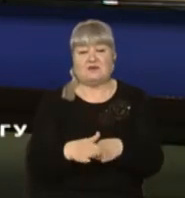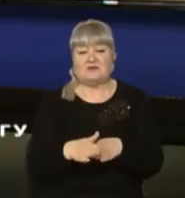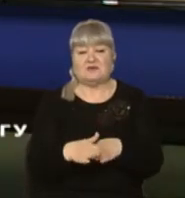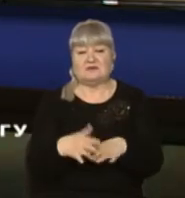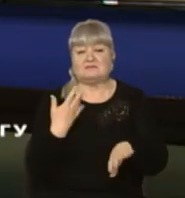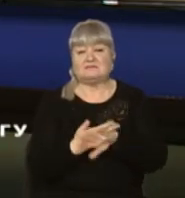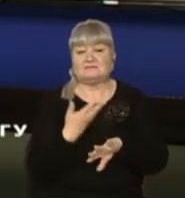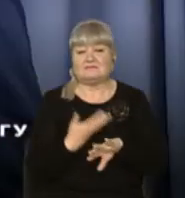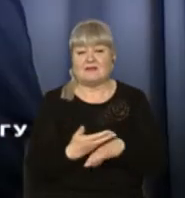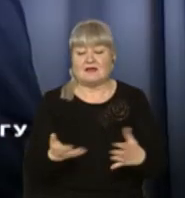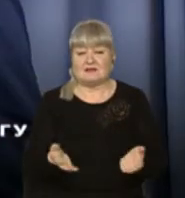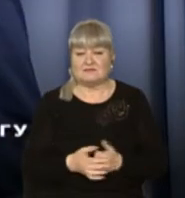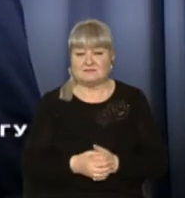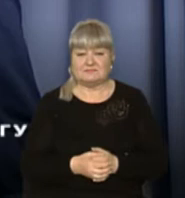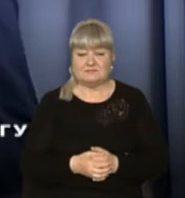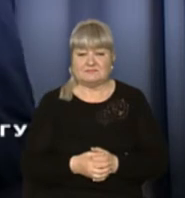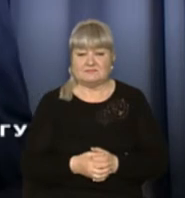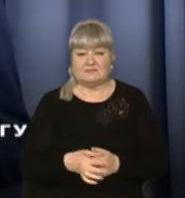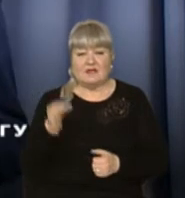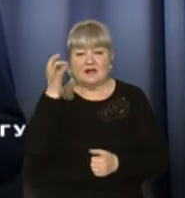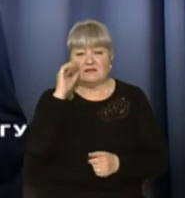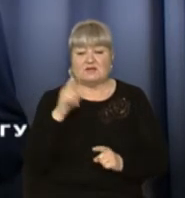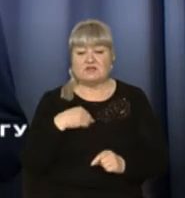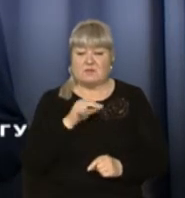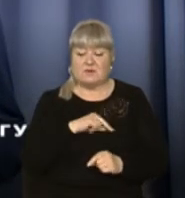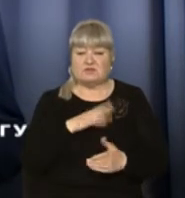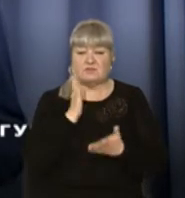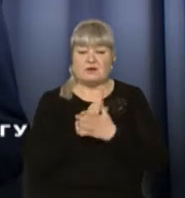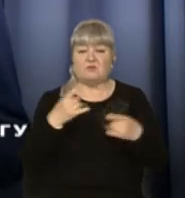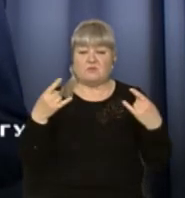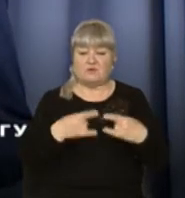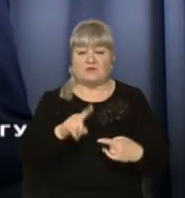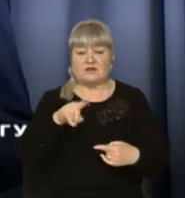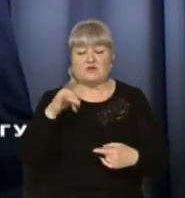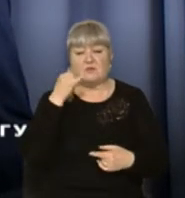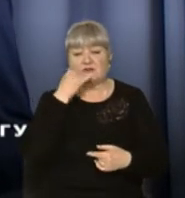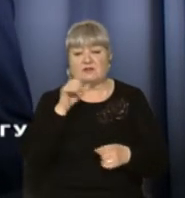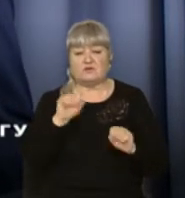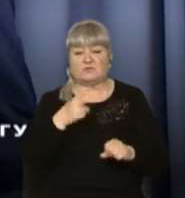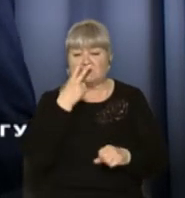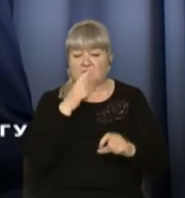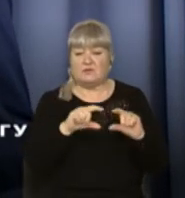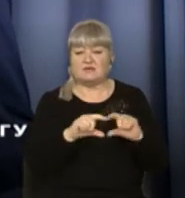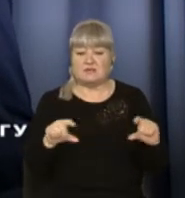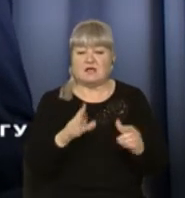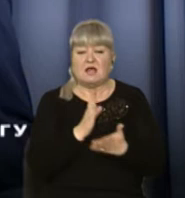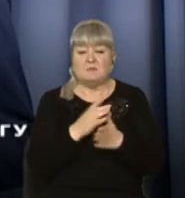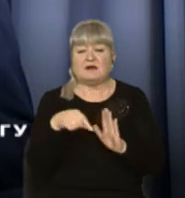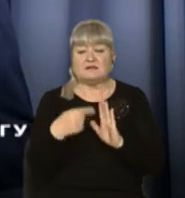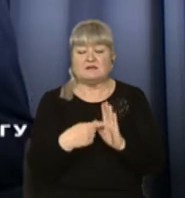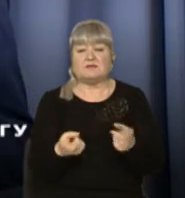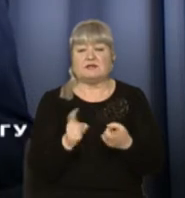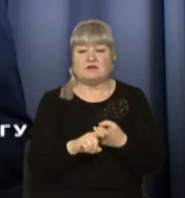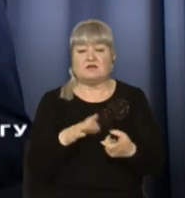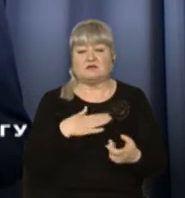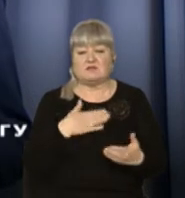Неякісно. Я глядачам лише нагадаю, що ми працюємо у прямому ефірі. Телефон студії 298-7191. Маєте запитання, доєднуйтесь